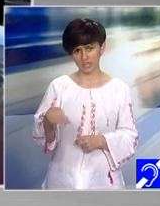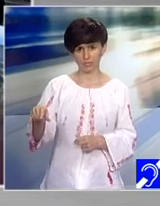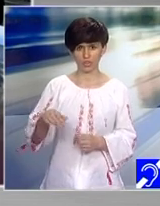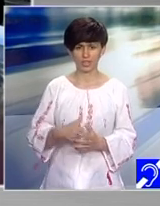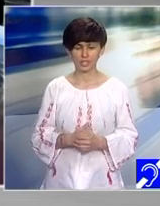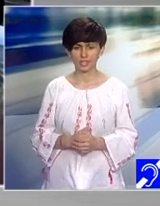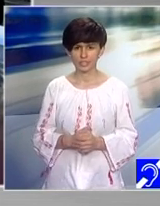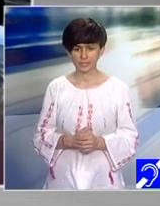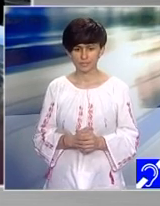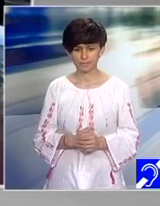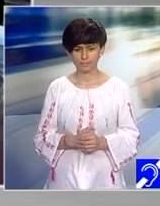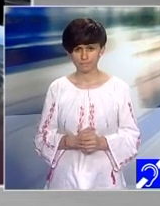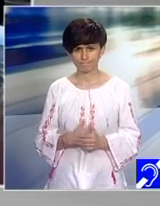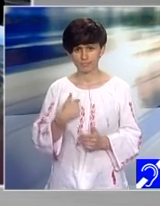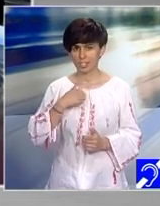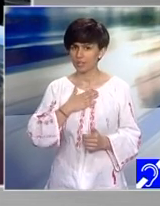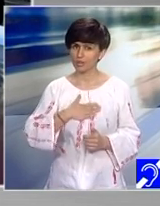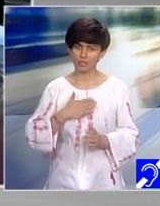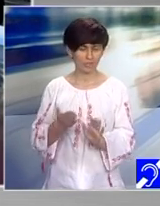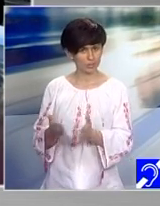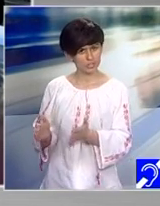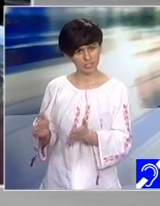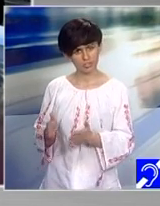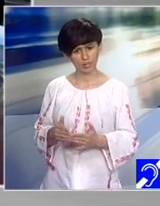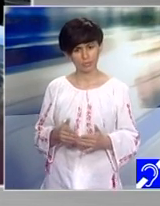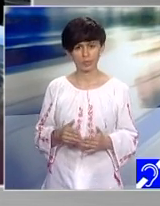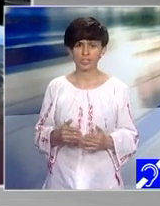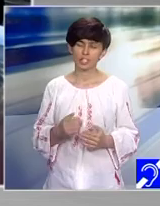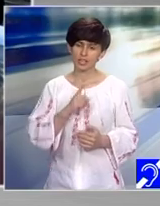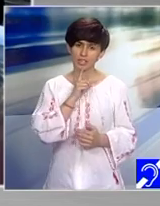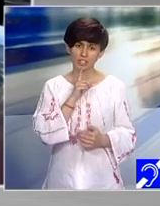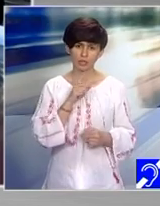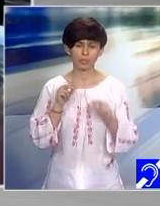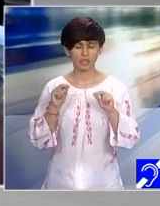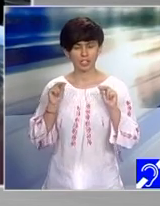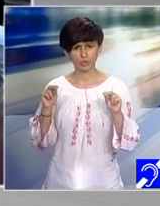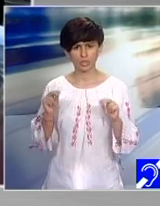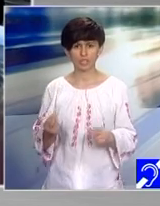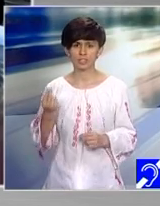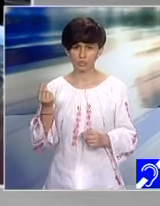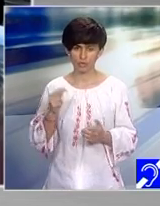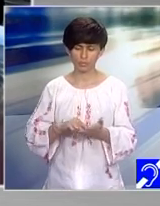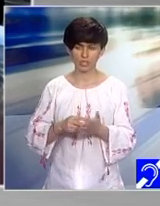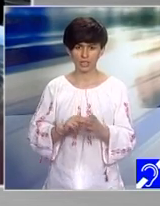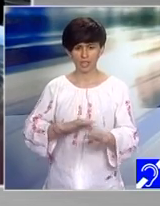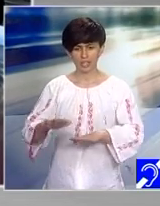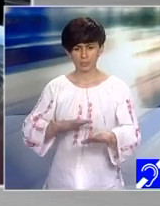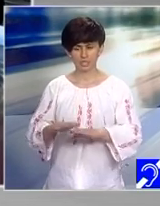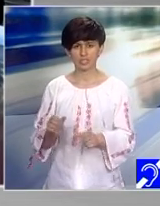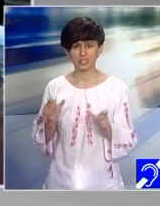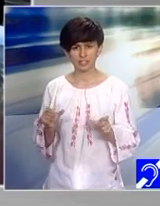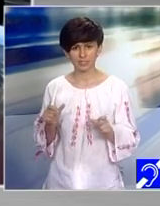voi. Și vreau să începem chiar de la nume. Educație, bună guvernare, securitate